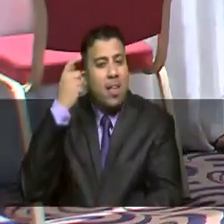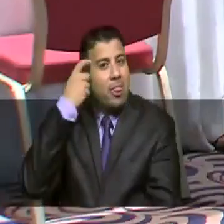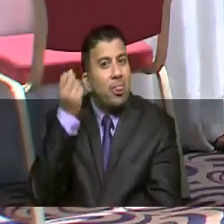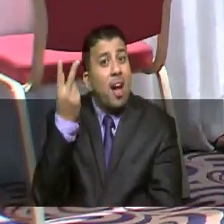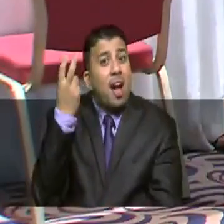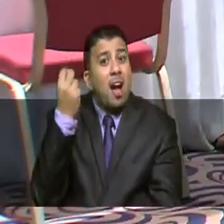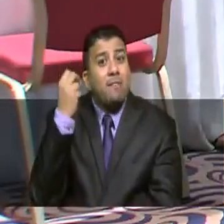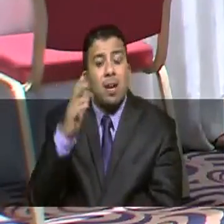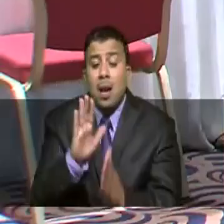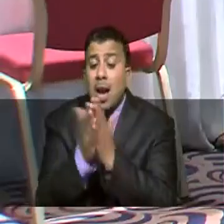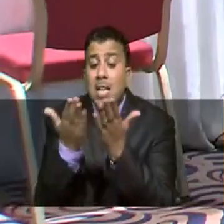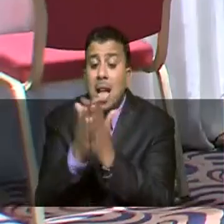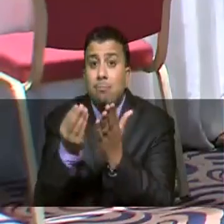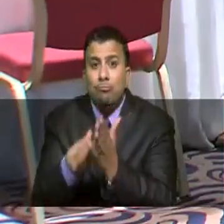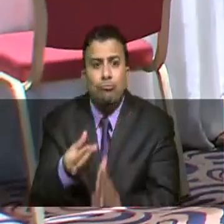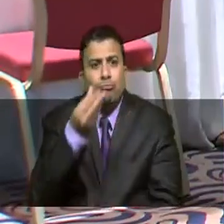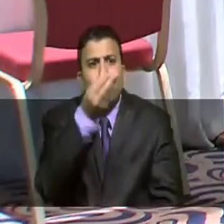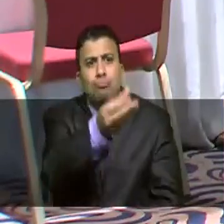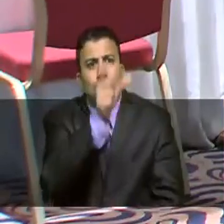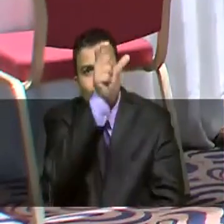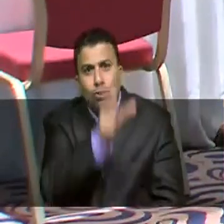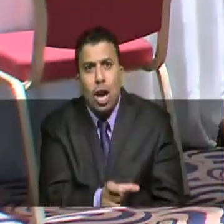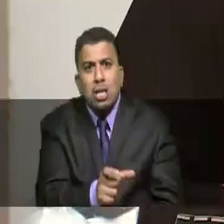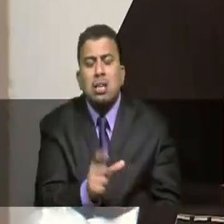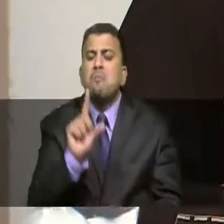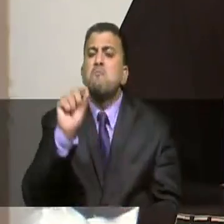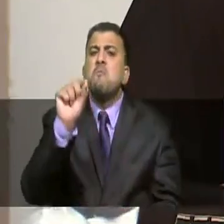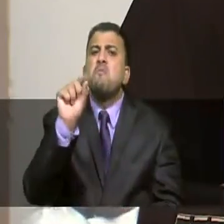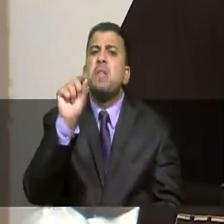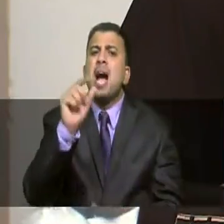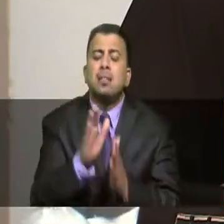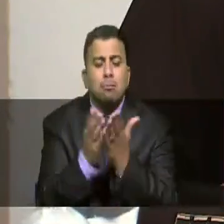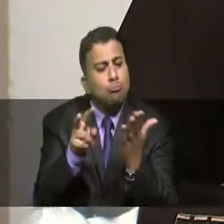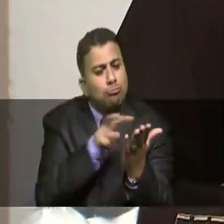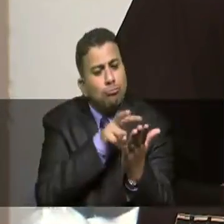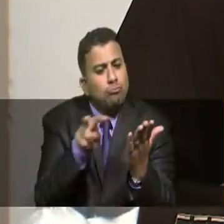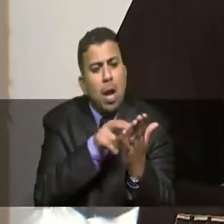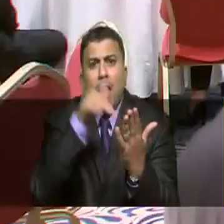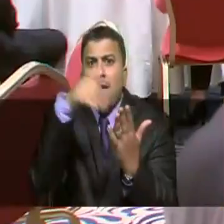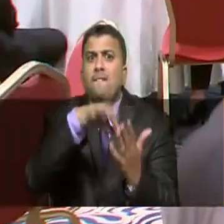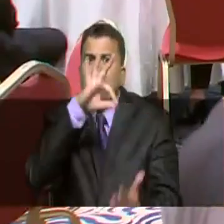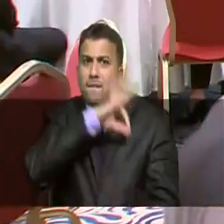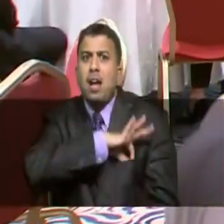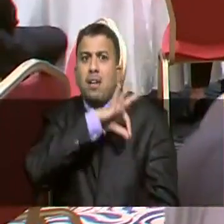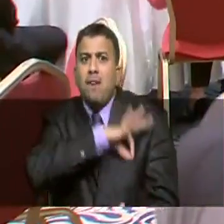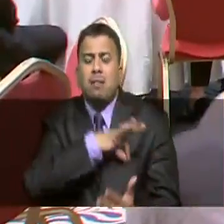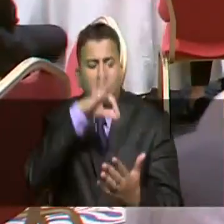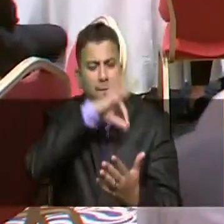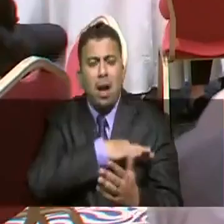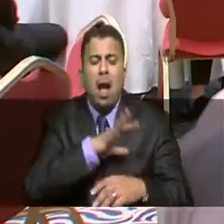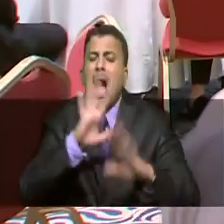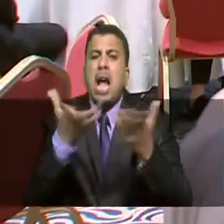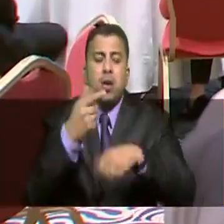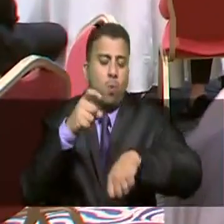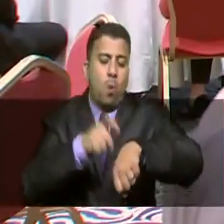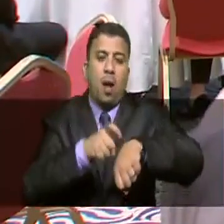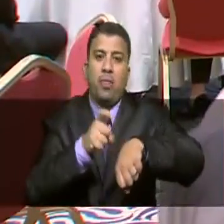وتضمن وصول الكتاب الى القارئ باعلى جوده وافضل مضمون وفي أي وقت.